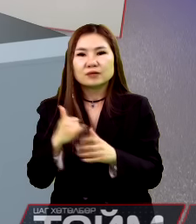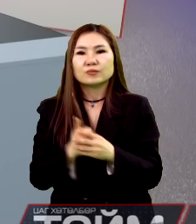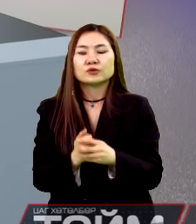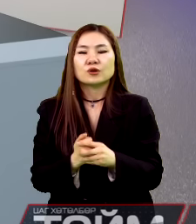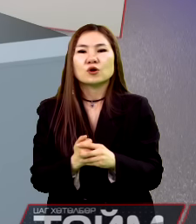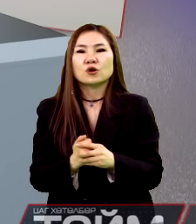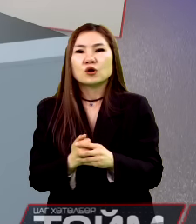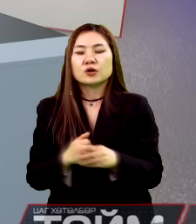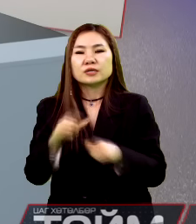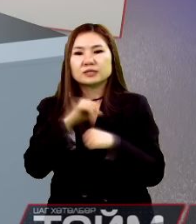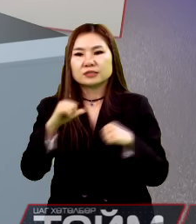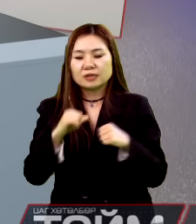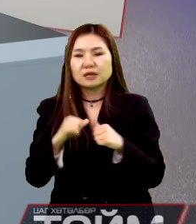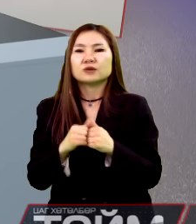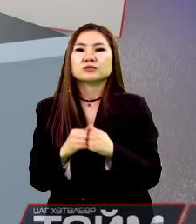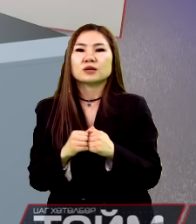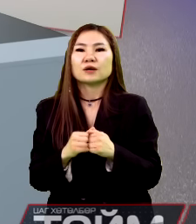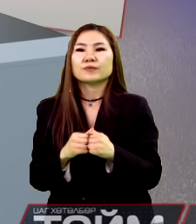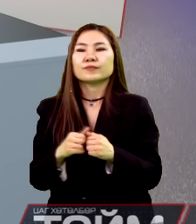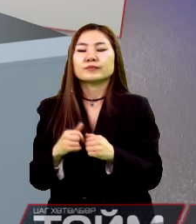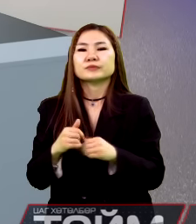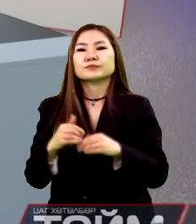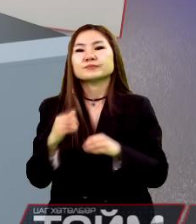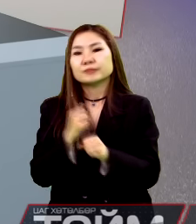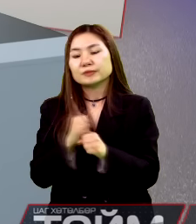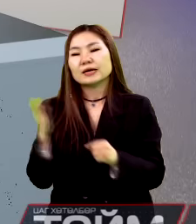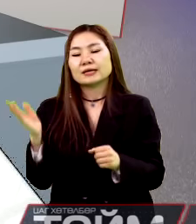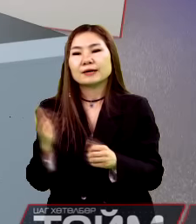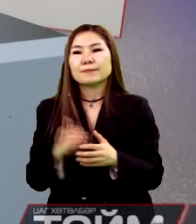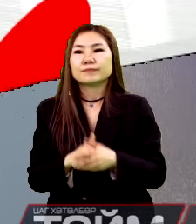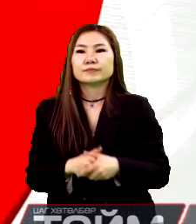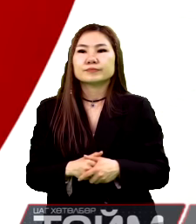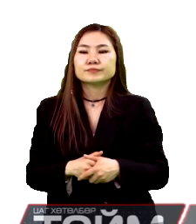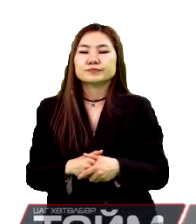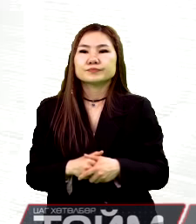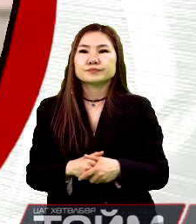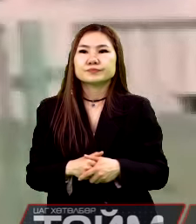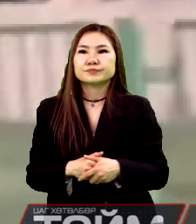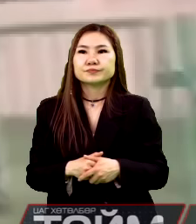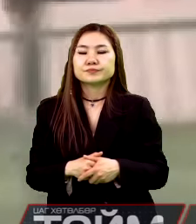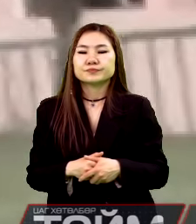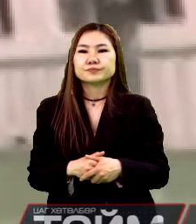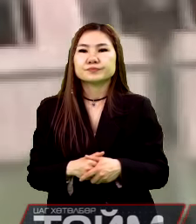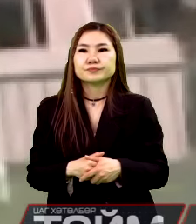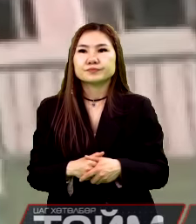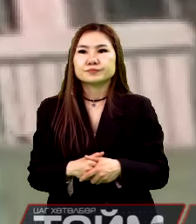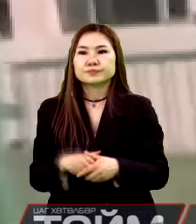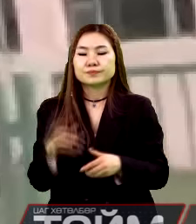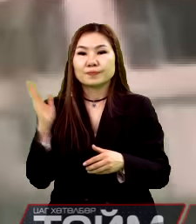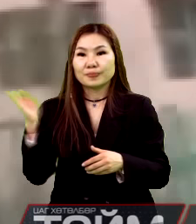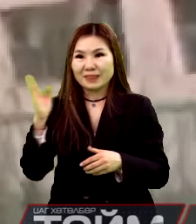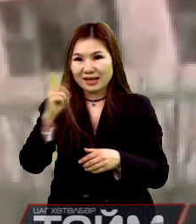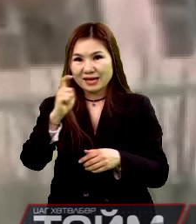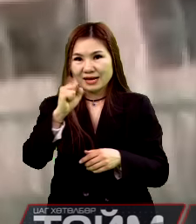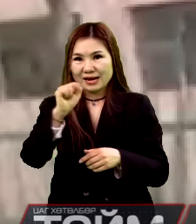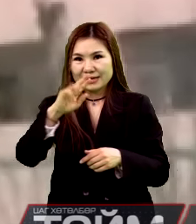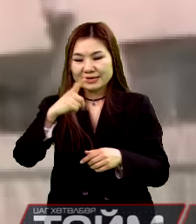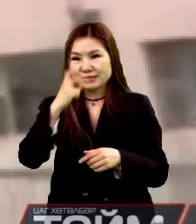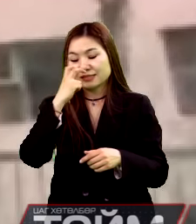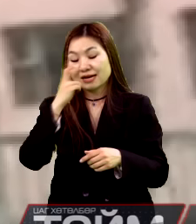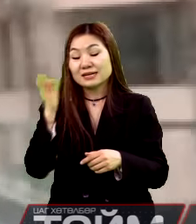нэг хүмүүс шаардлага тавиад ярилцаад байгаа тэр хэсгээс тавчгаа өргөч. За тийм. Энэ одоо хаягийн манайхан